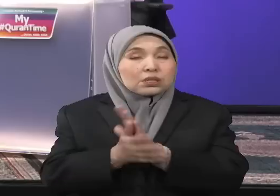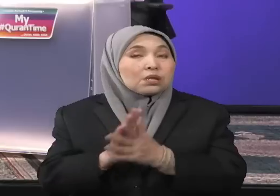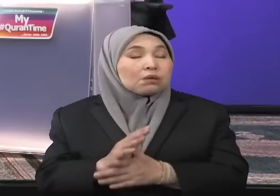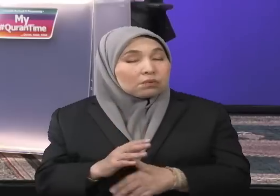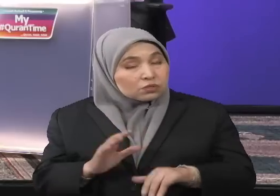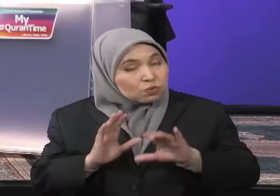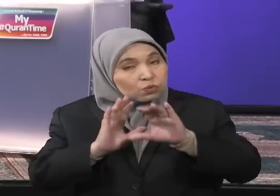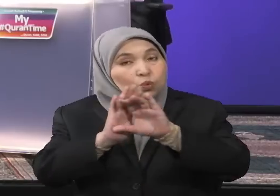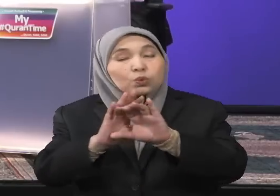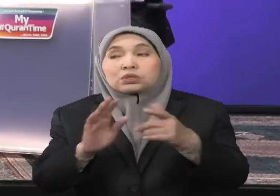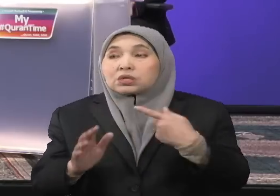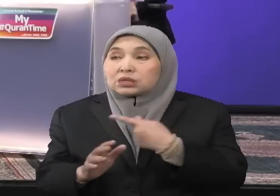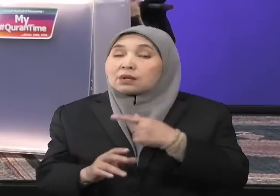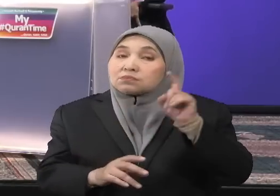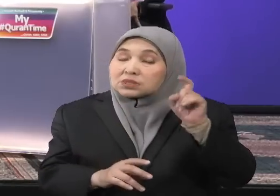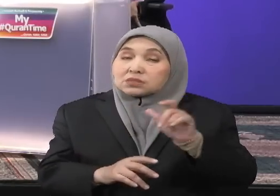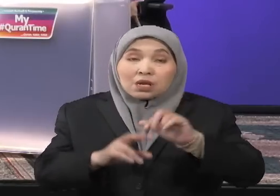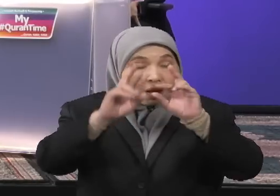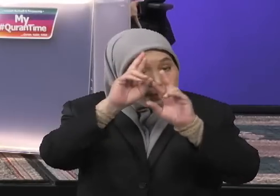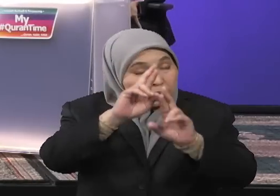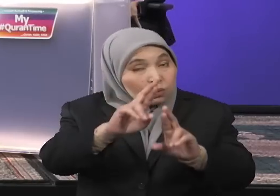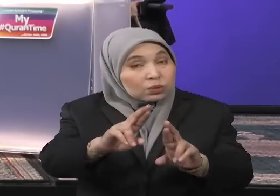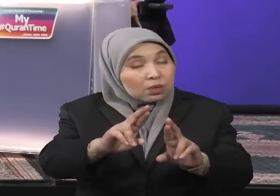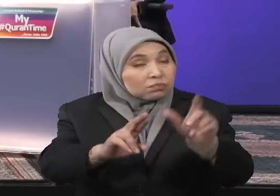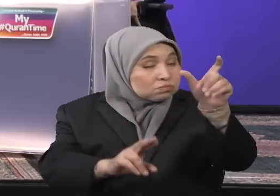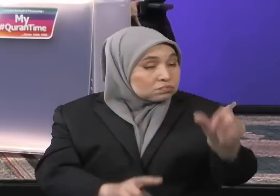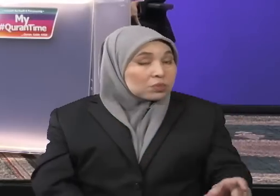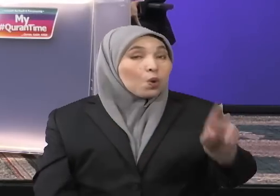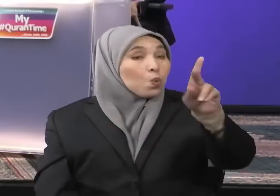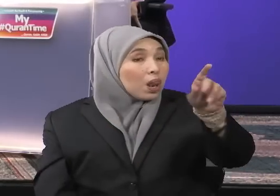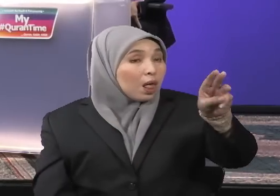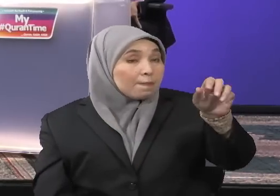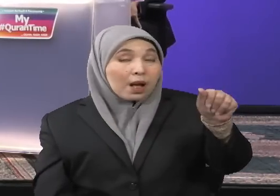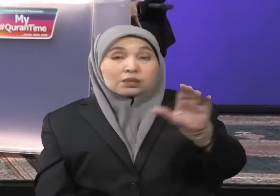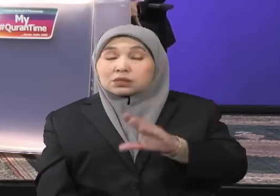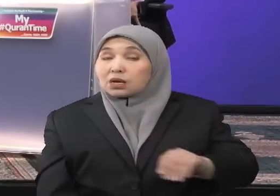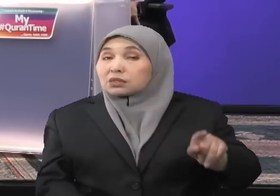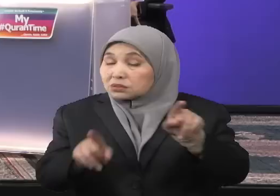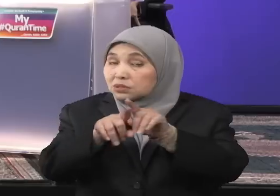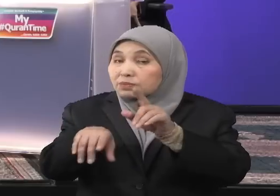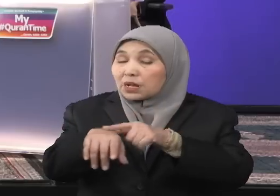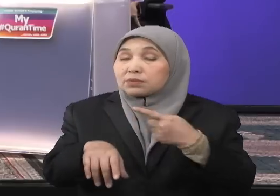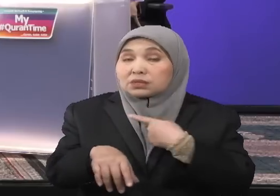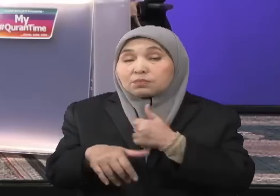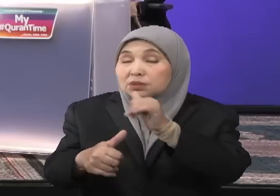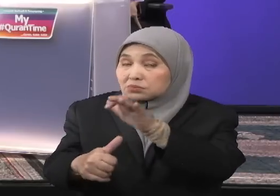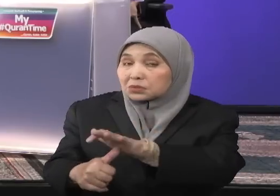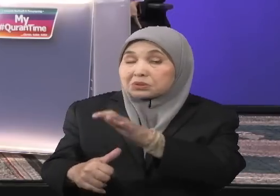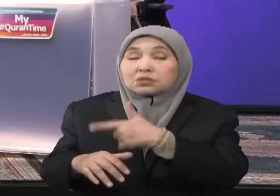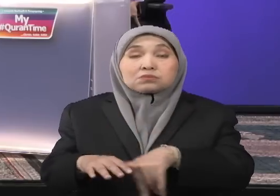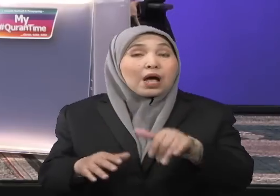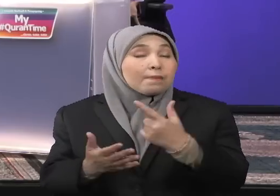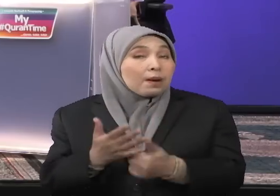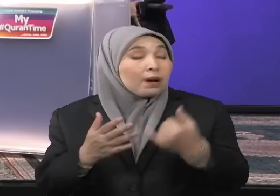kita hendaklah menghormati satu-satu ulama tetapi dalam bahasa yang sama kita perlu kritis juga terhadap